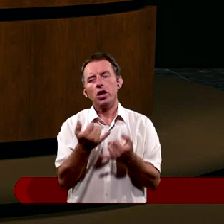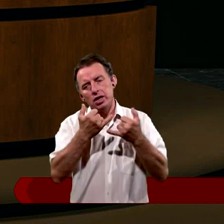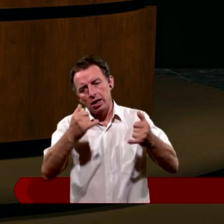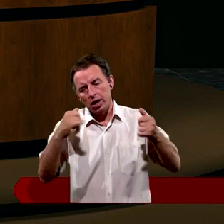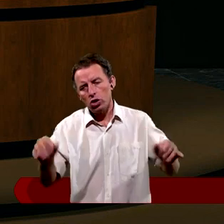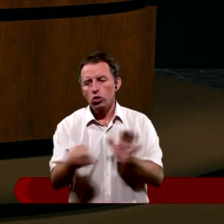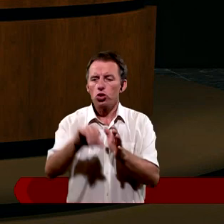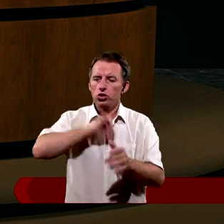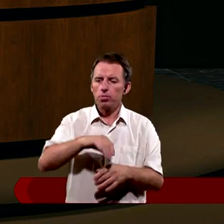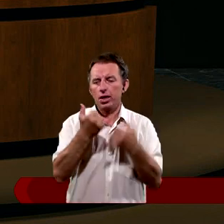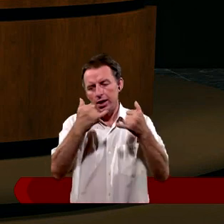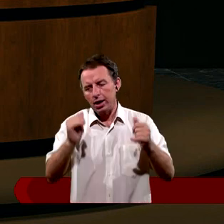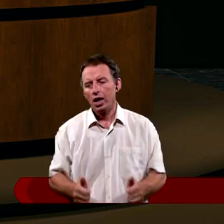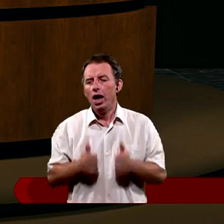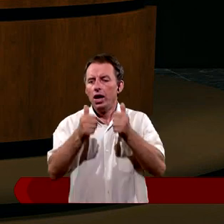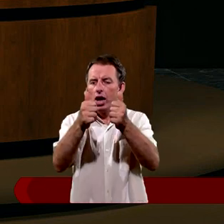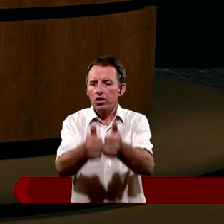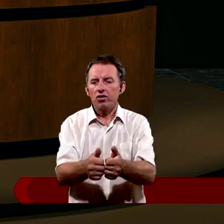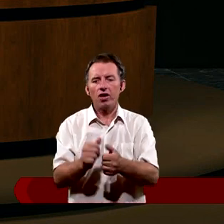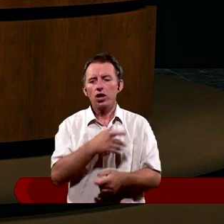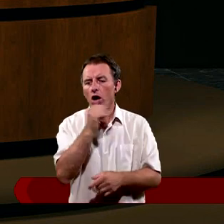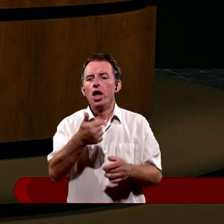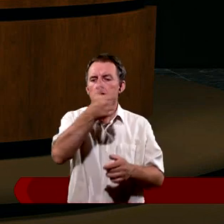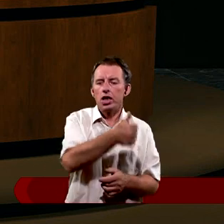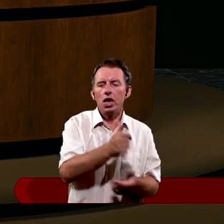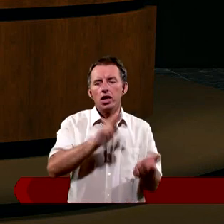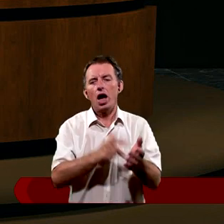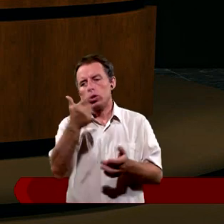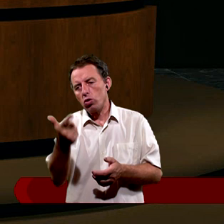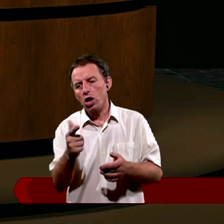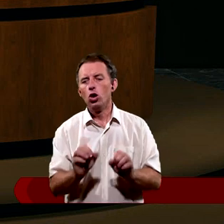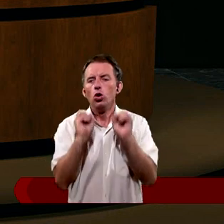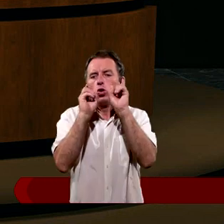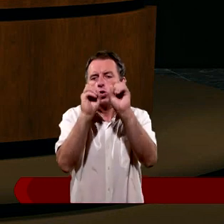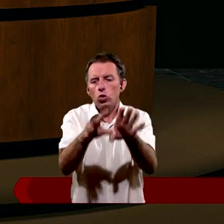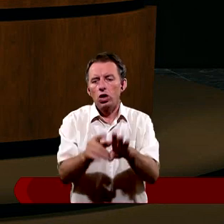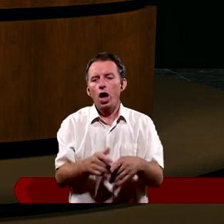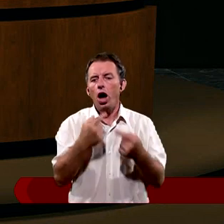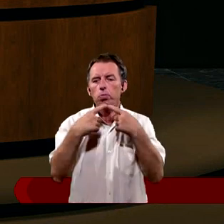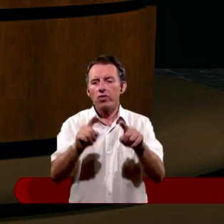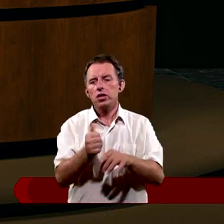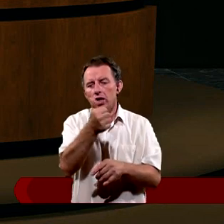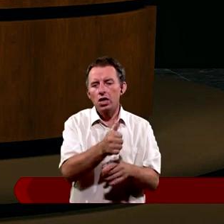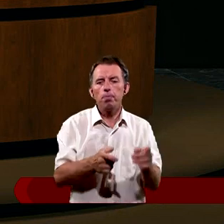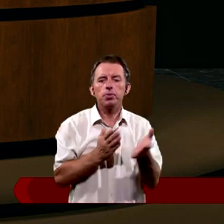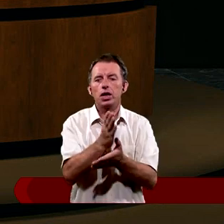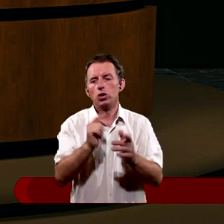zupełnie inaczej są do siebie nastawione. Mówiliśmy o tym, że jeden na drugiego zrzuca odpowiedzialność,